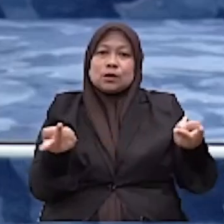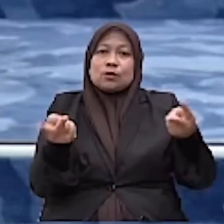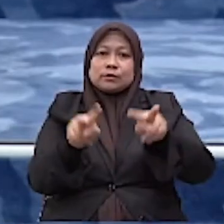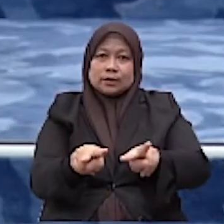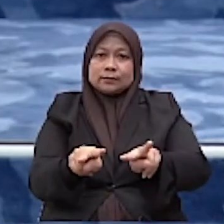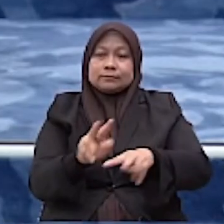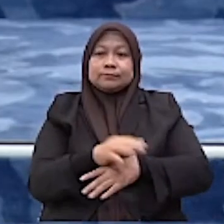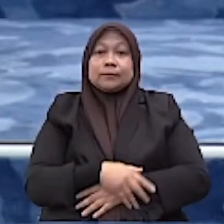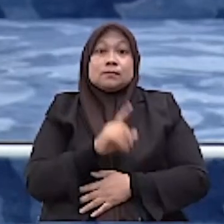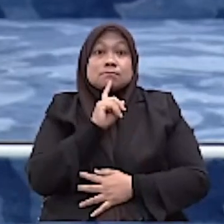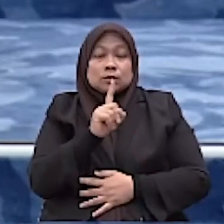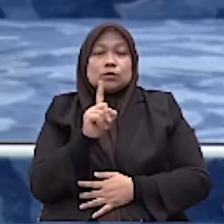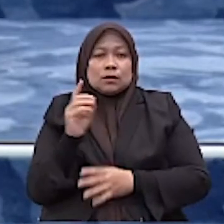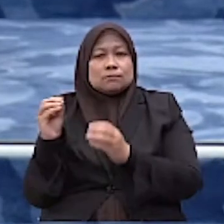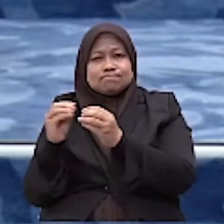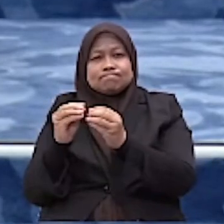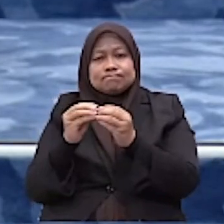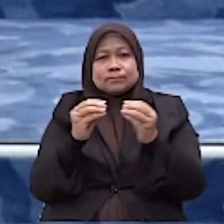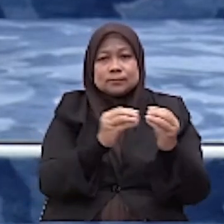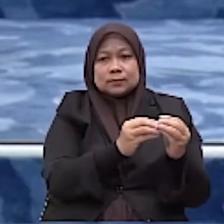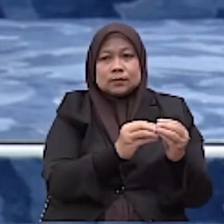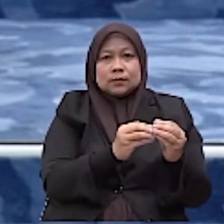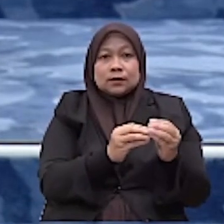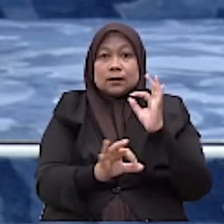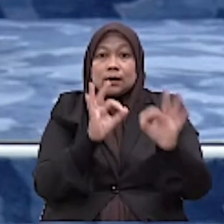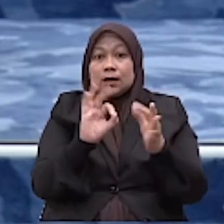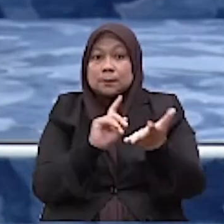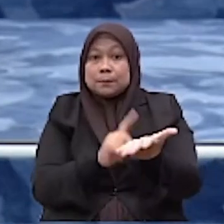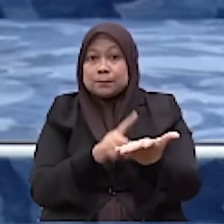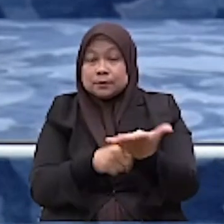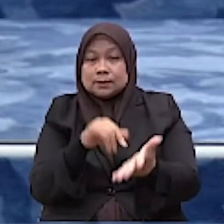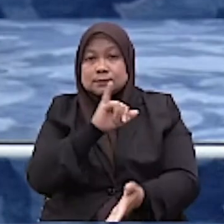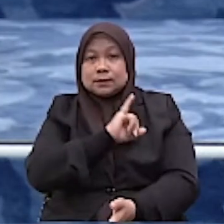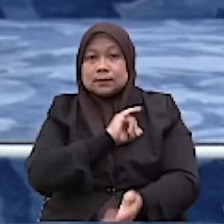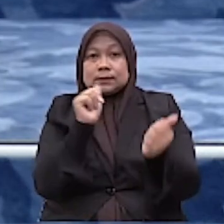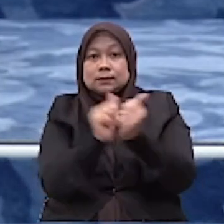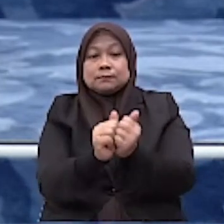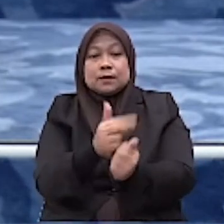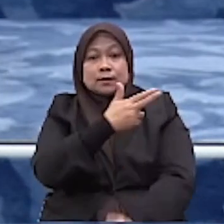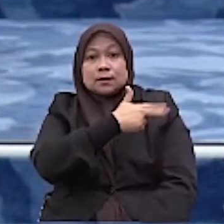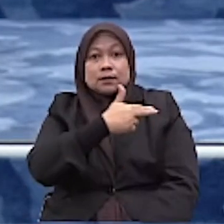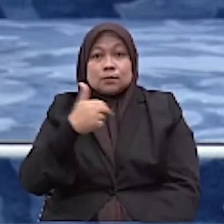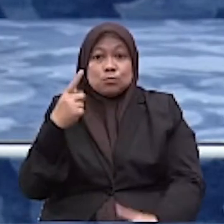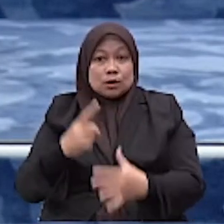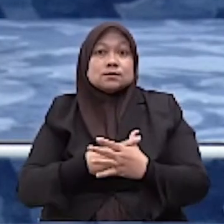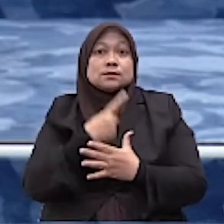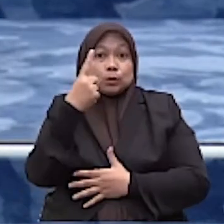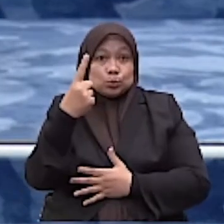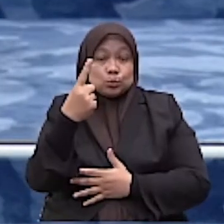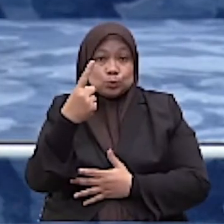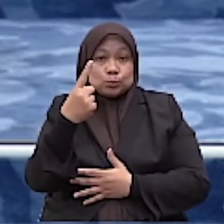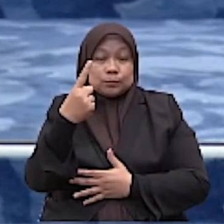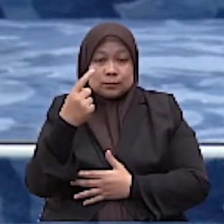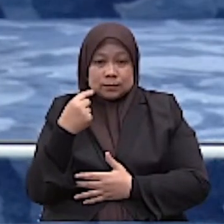dan ini berkelanjutan tatkala perbincangan saya dengan Presiden Jokowi bulan Januari